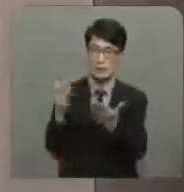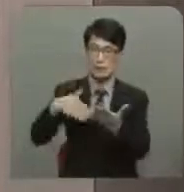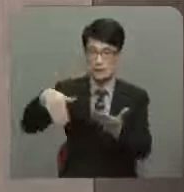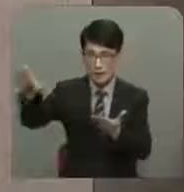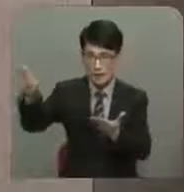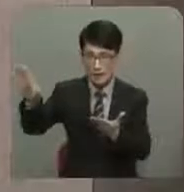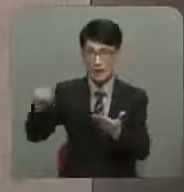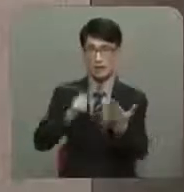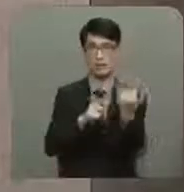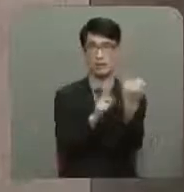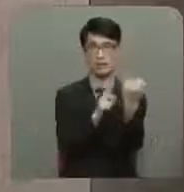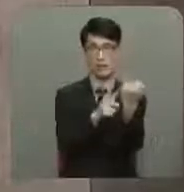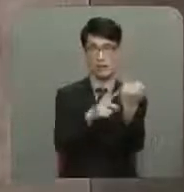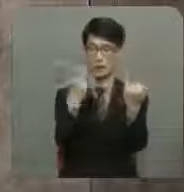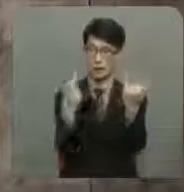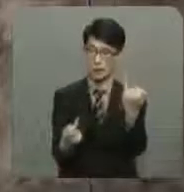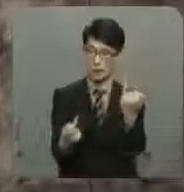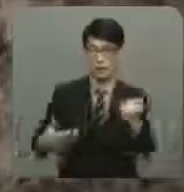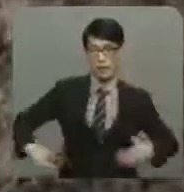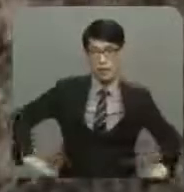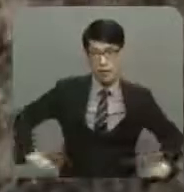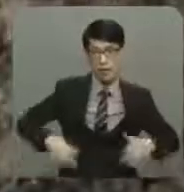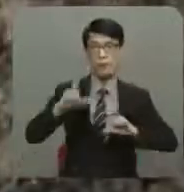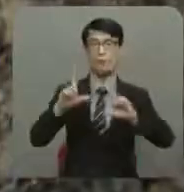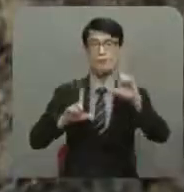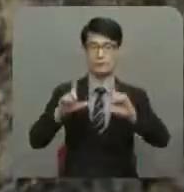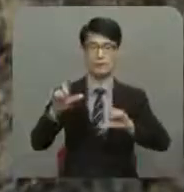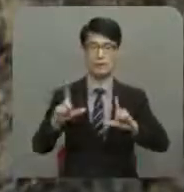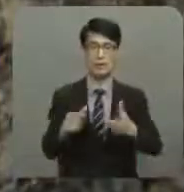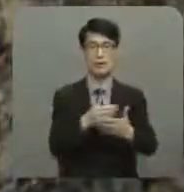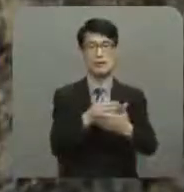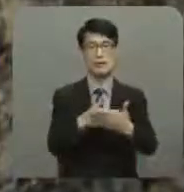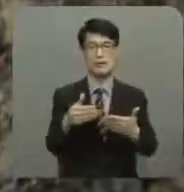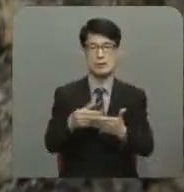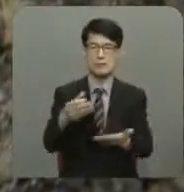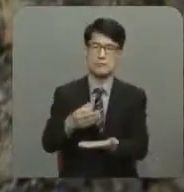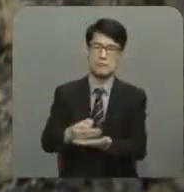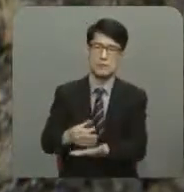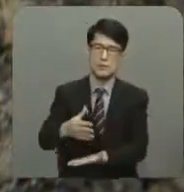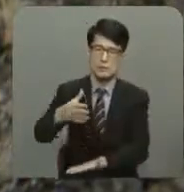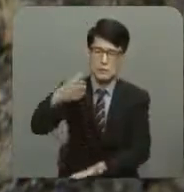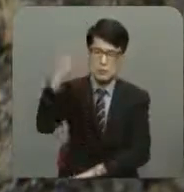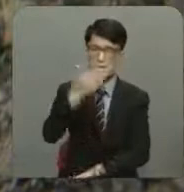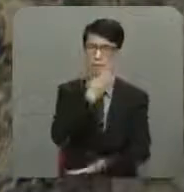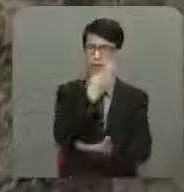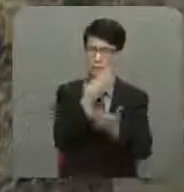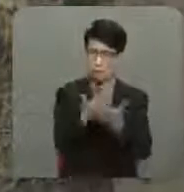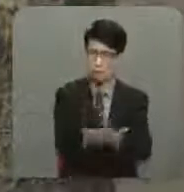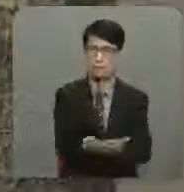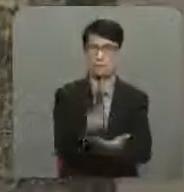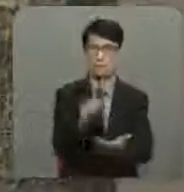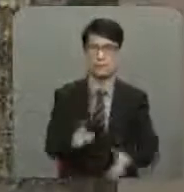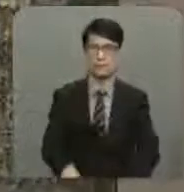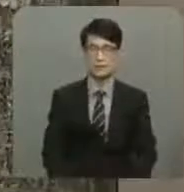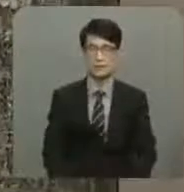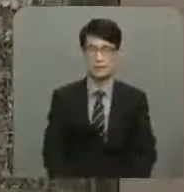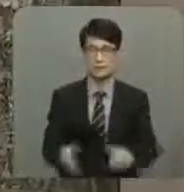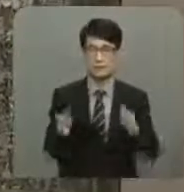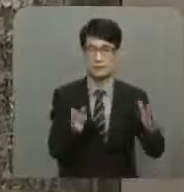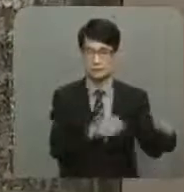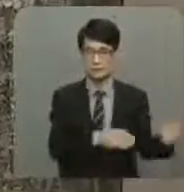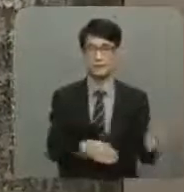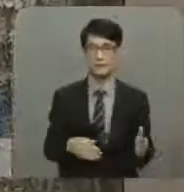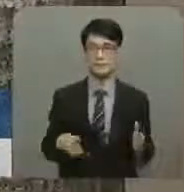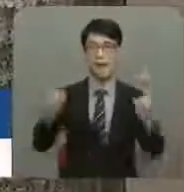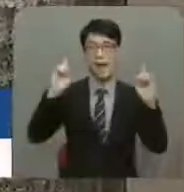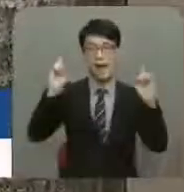돌보는 어느 소녀의 모습입니다. 값을 매길 수 없을 정도로 워낙 귀한 작품입니다. 한가한 날이라는